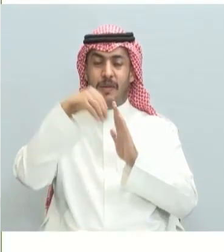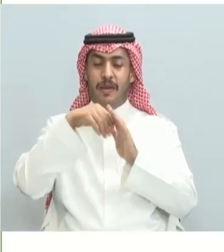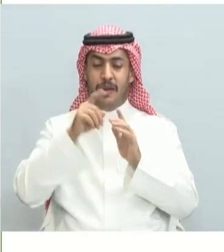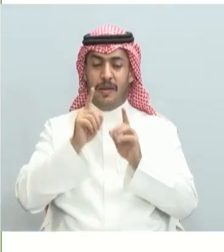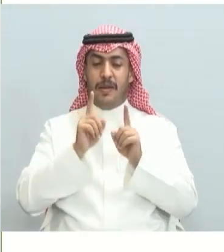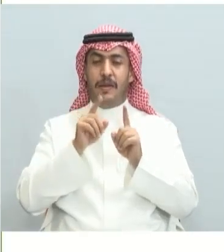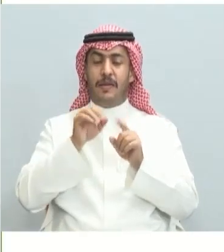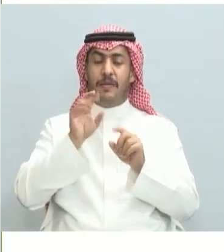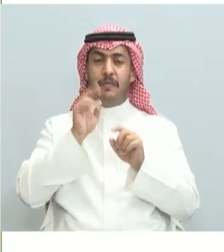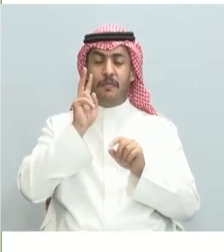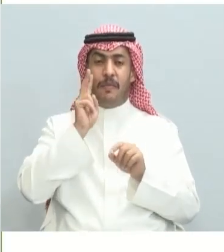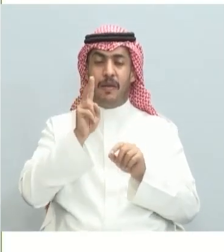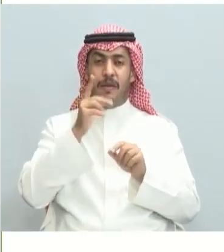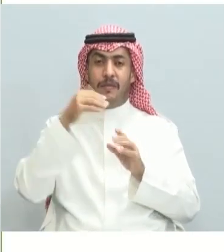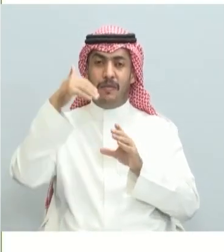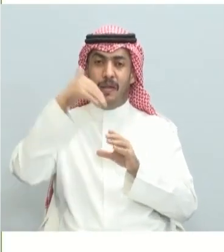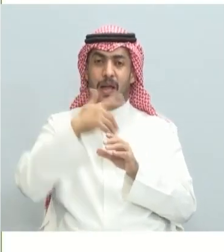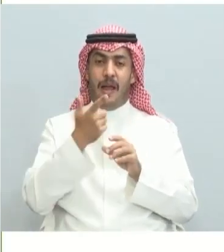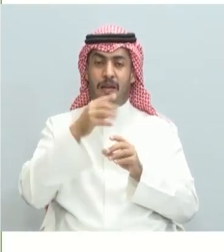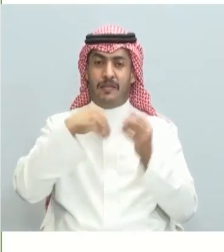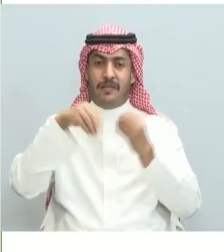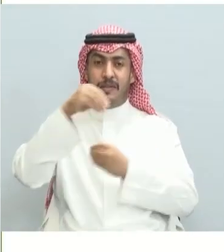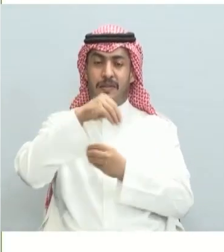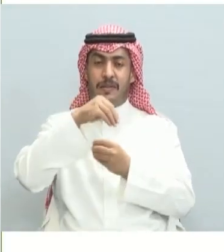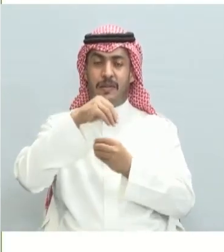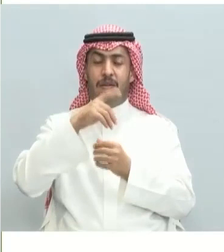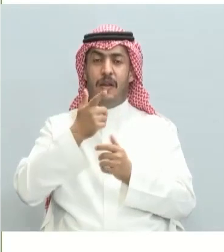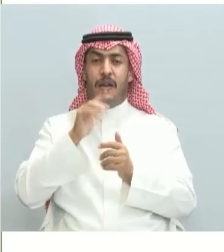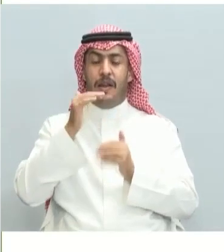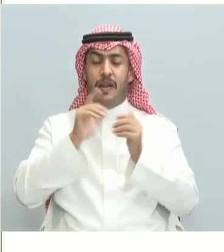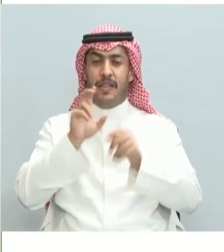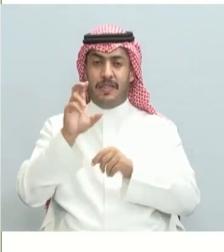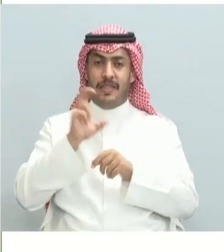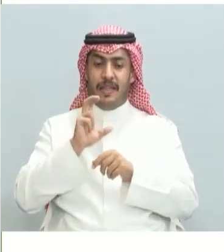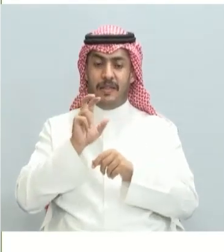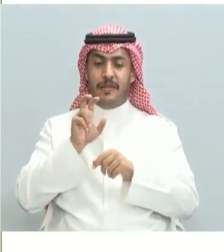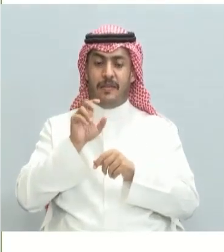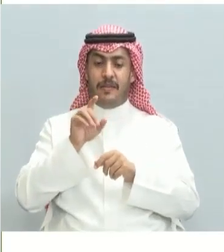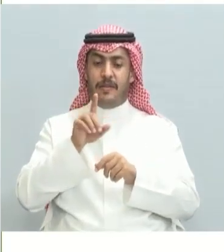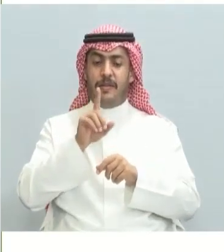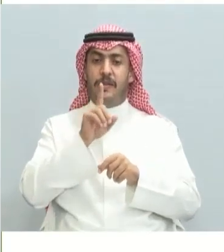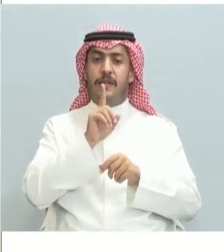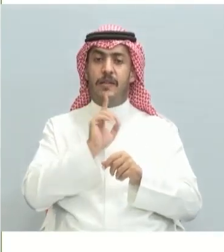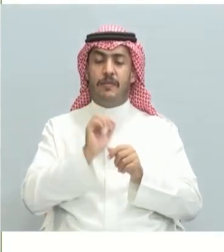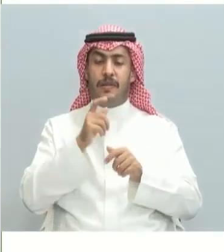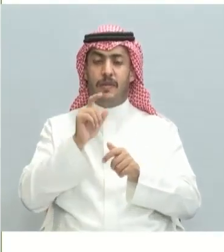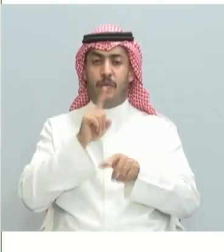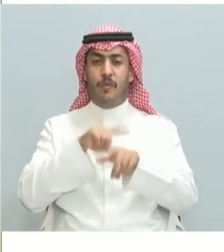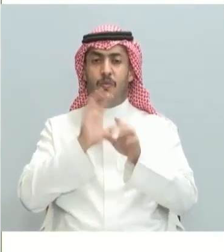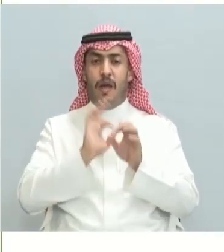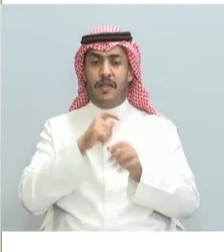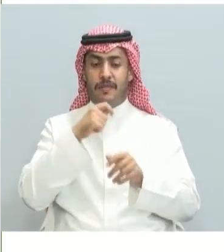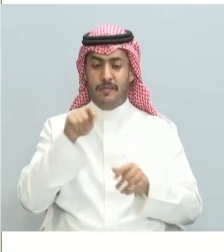بياني يعرض منحنى العائد اي العائد على ادوات الدين بحسب مده الاستحقاق